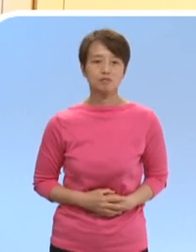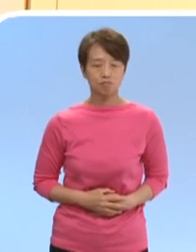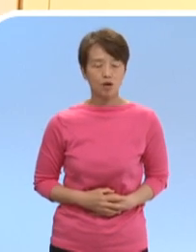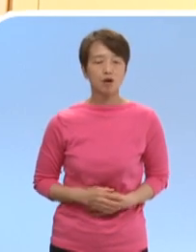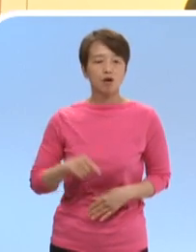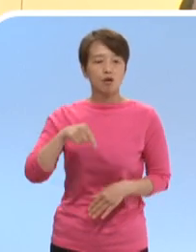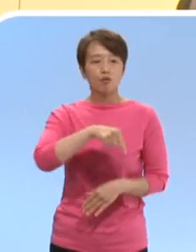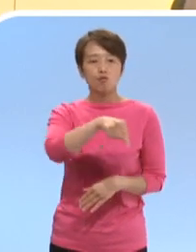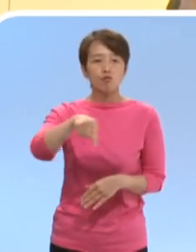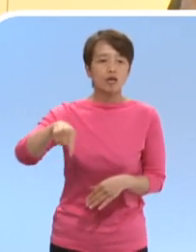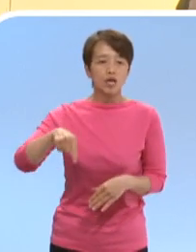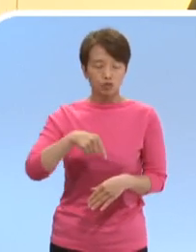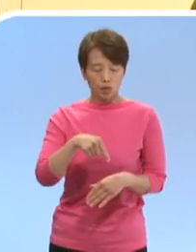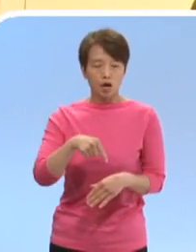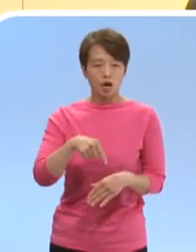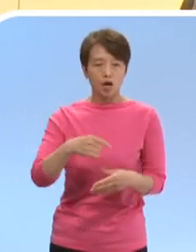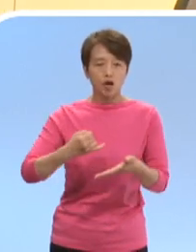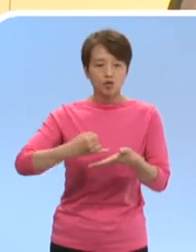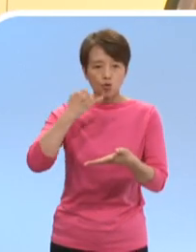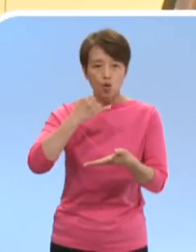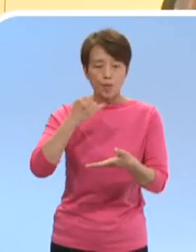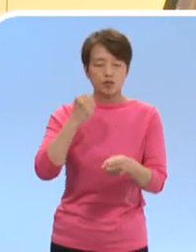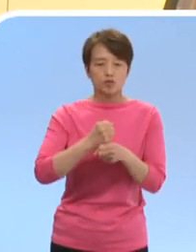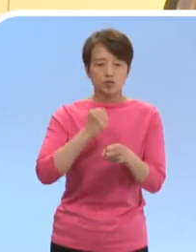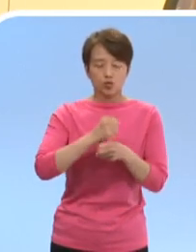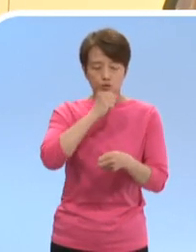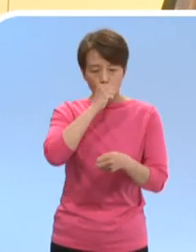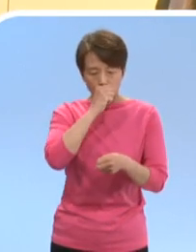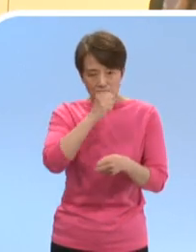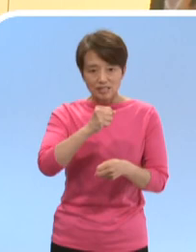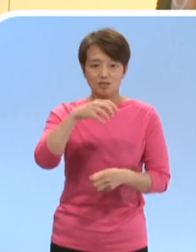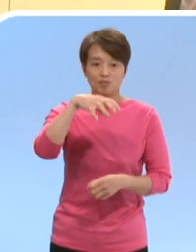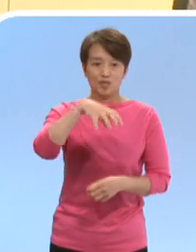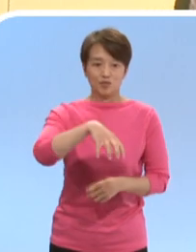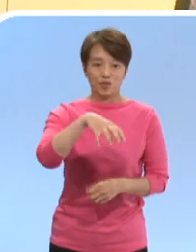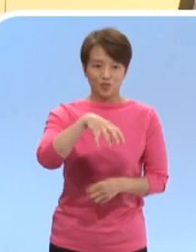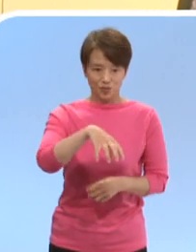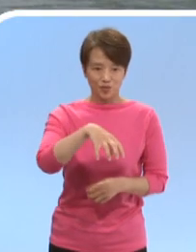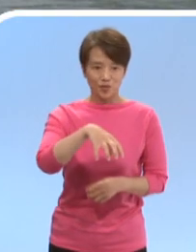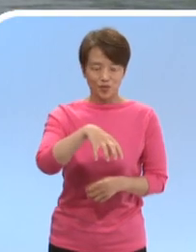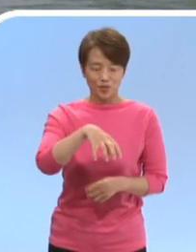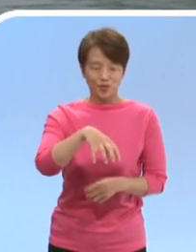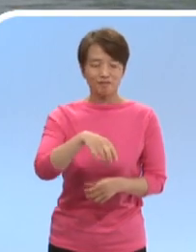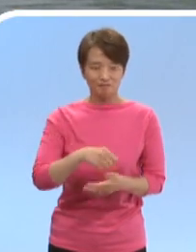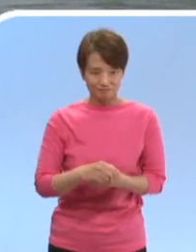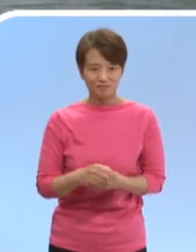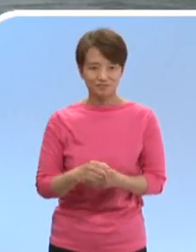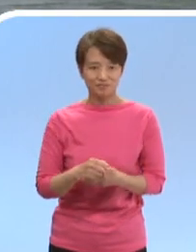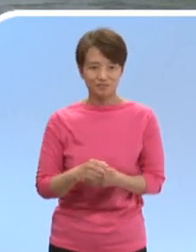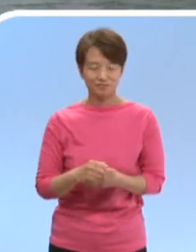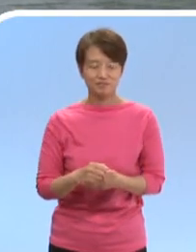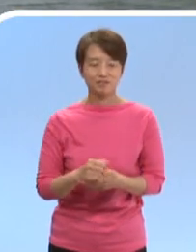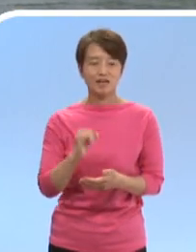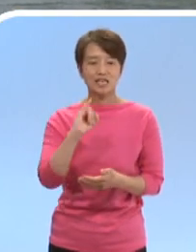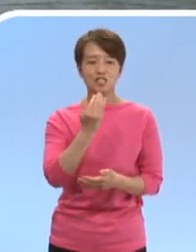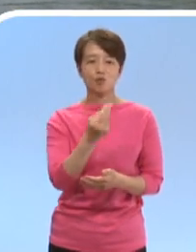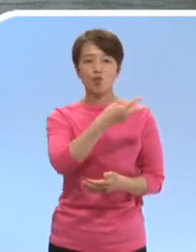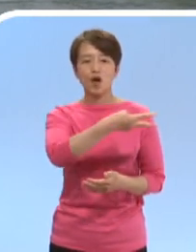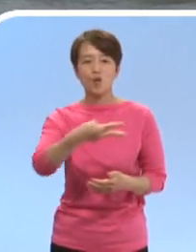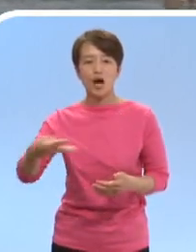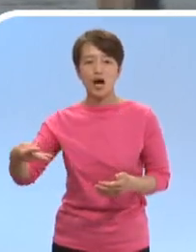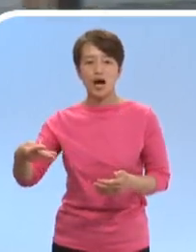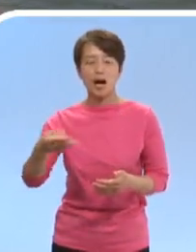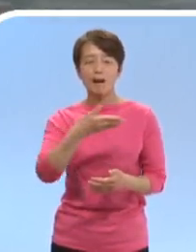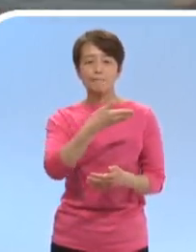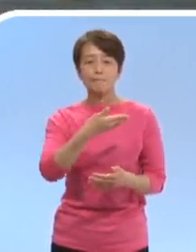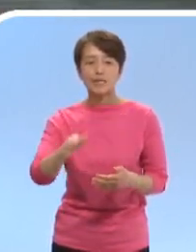あの辰野の地方というのがですね、そうめんを作るのに適した地域だったんです。 へー。 はい、揖保乃糸の名前の由来になった揖保川の水